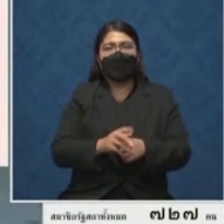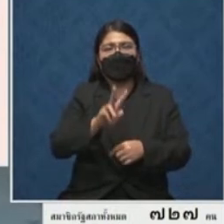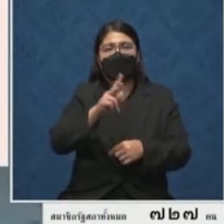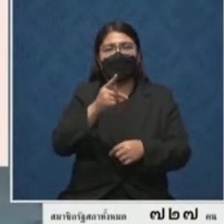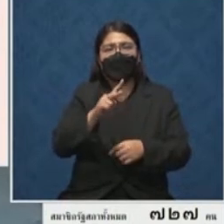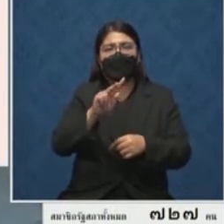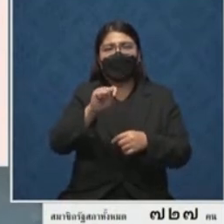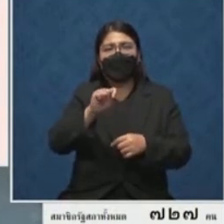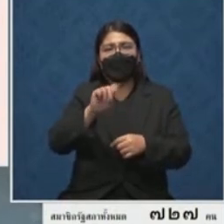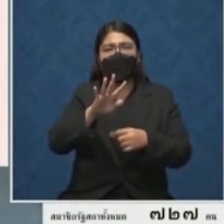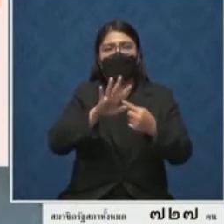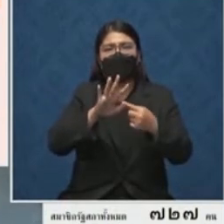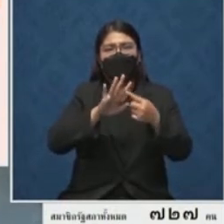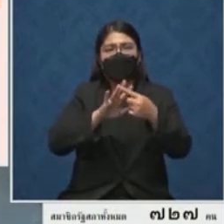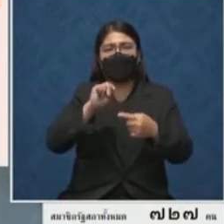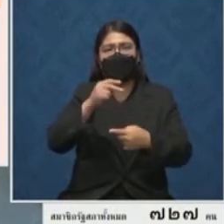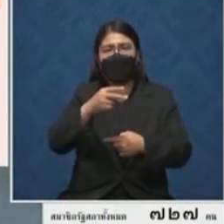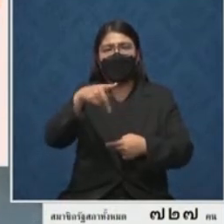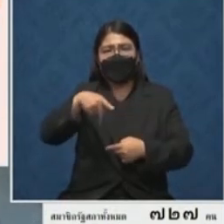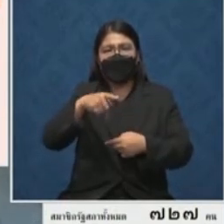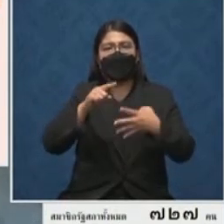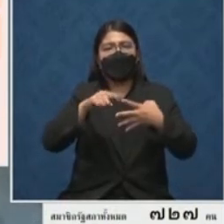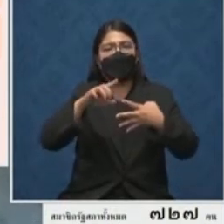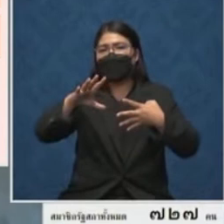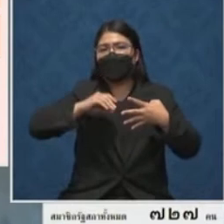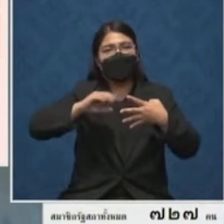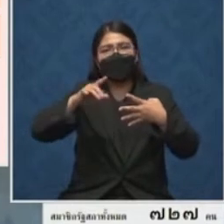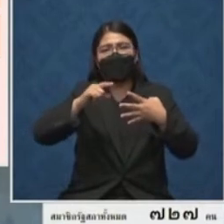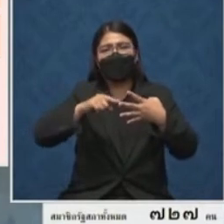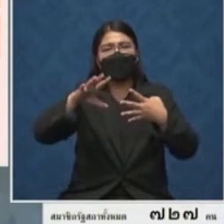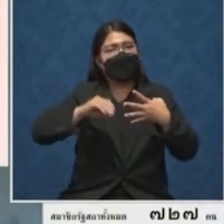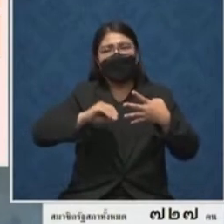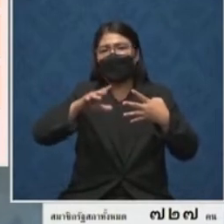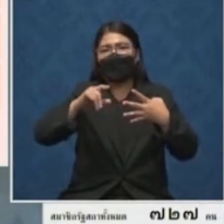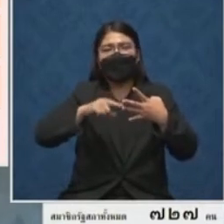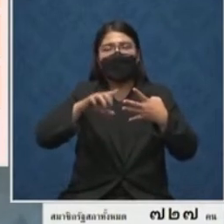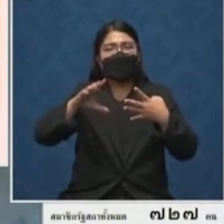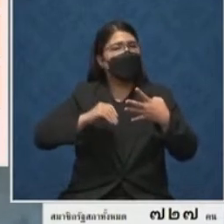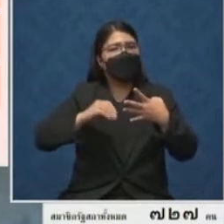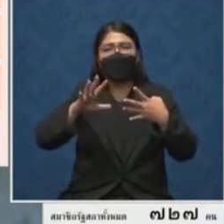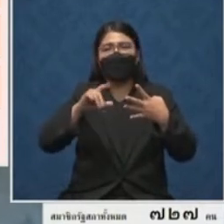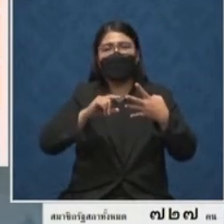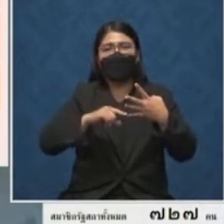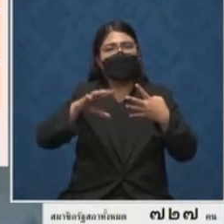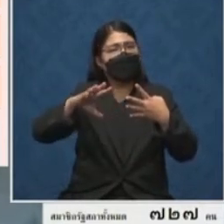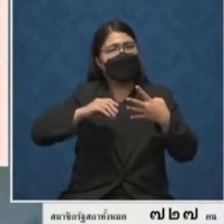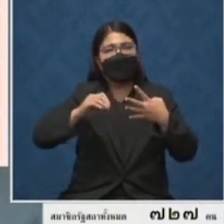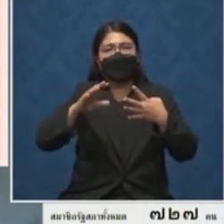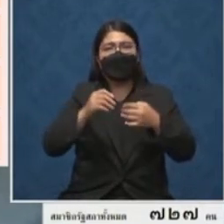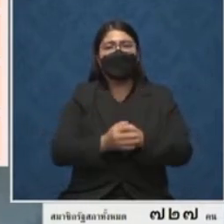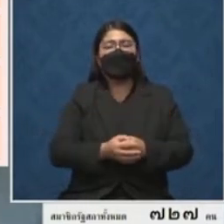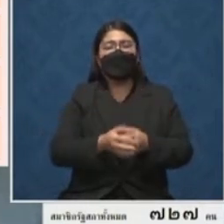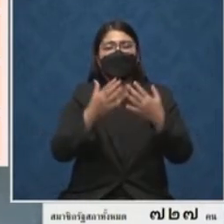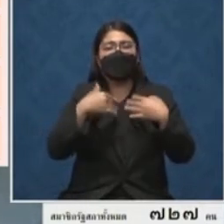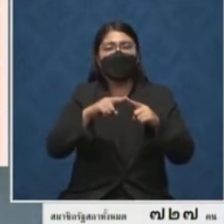1ไม่รับหลักการ2ไม่รับหลักการ3ไม่รับหลักการ4ไม่รับหลักการ